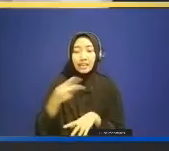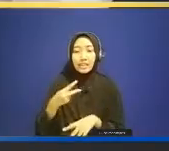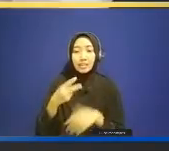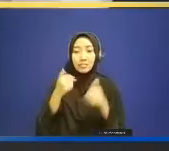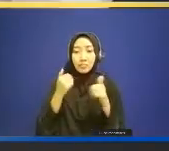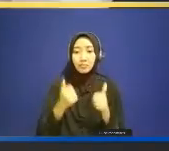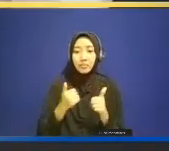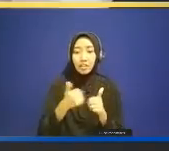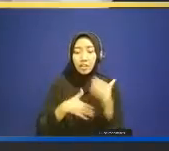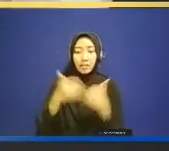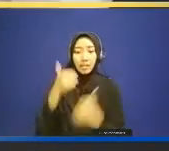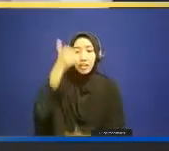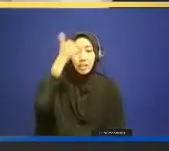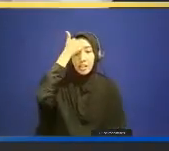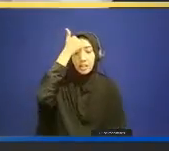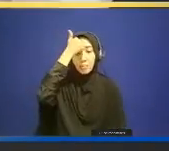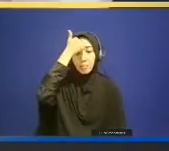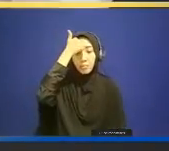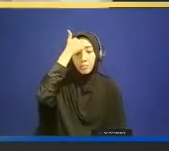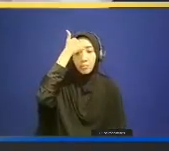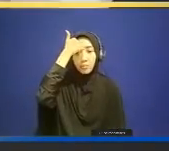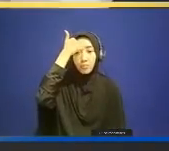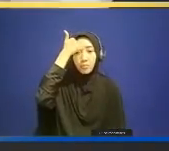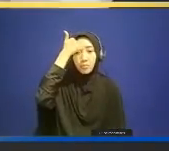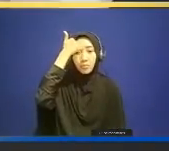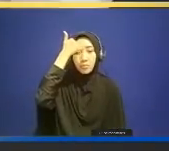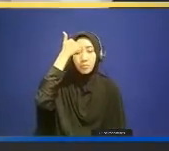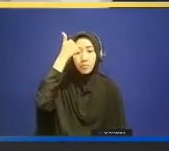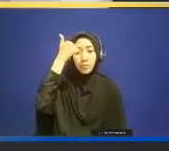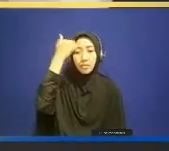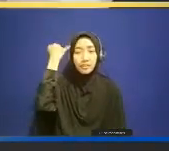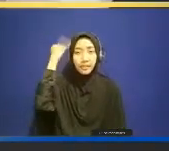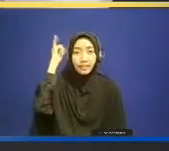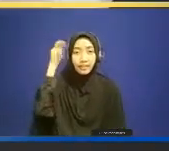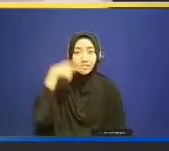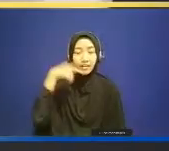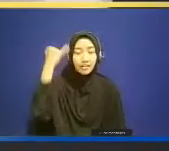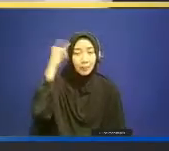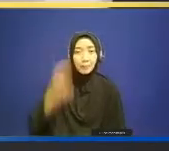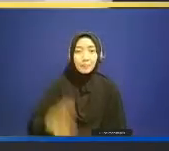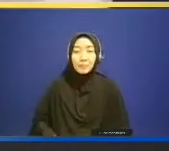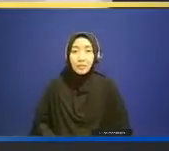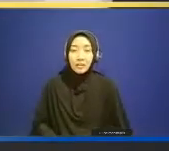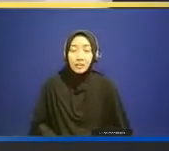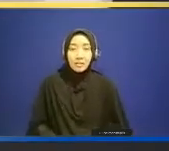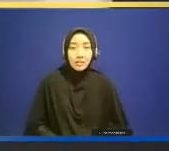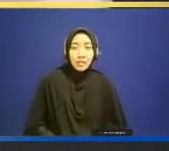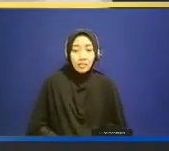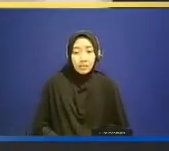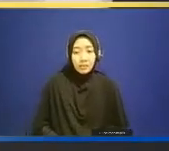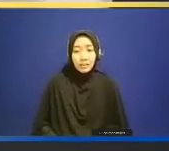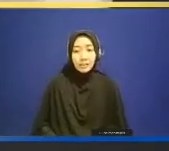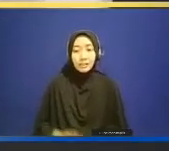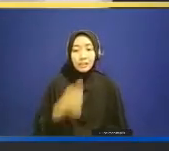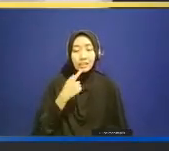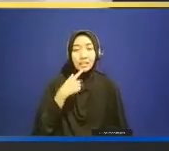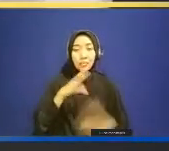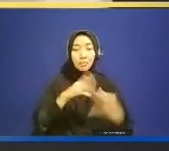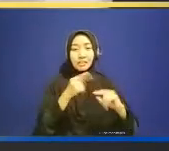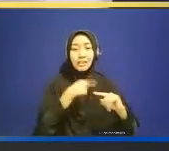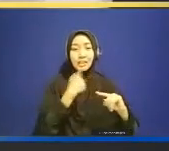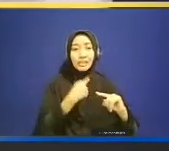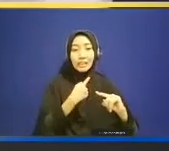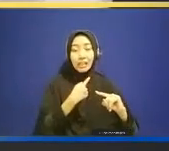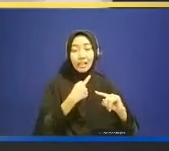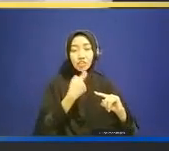lebih keponya sekarang level kepo aaaaaaa ideas gagasan gitu nah ini terkait terkait dengan pembahasan kita nih